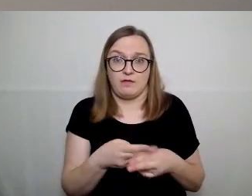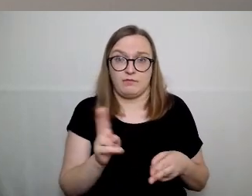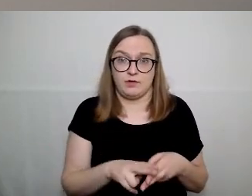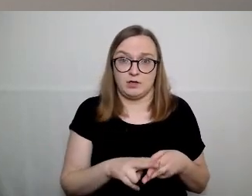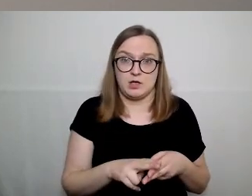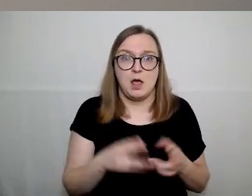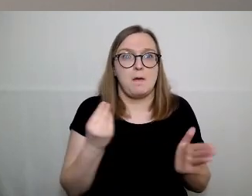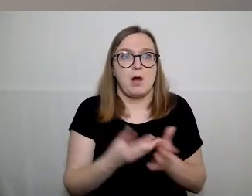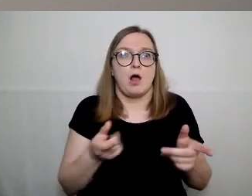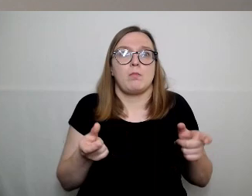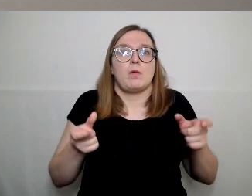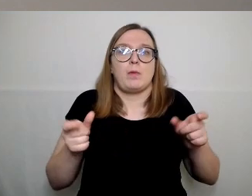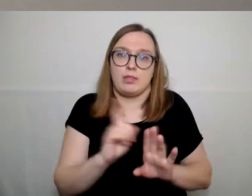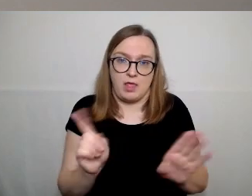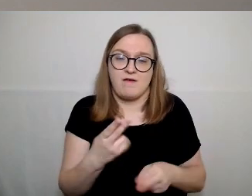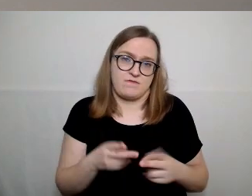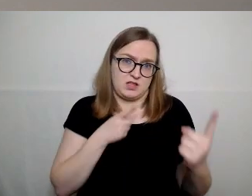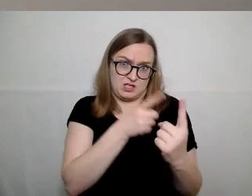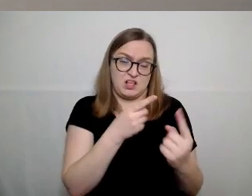nebrangtų. Tai pirmatinis buvo pasiūlymas,